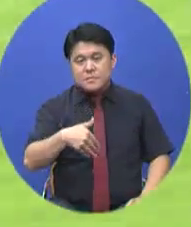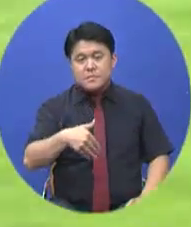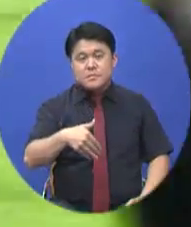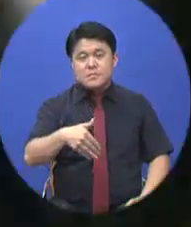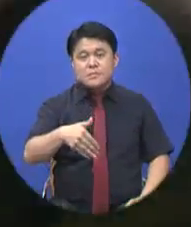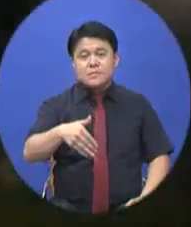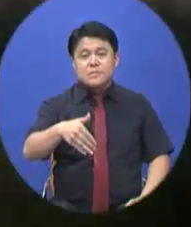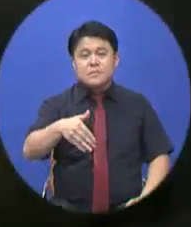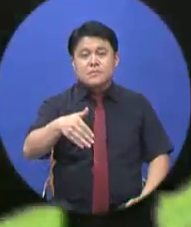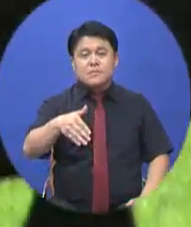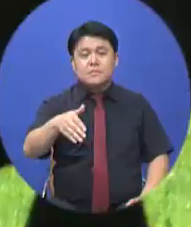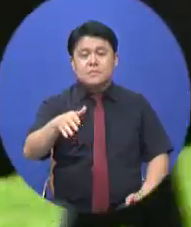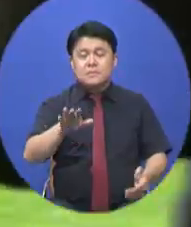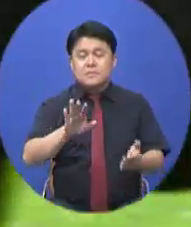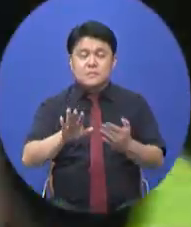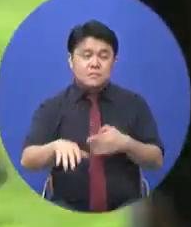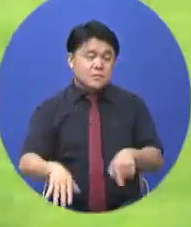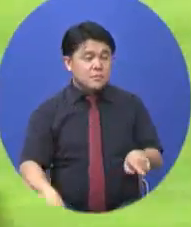떠나간들